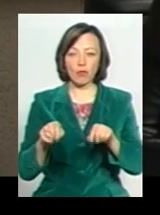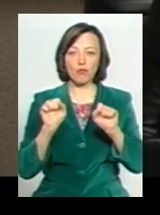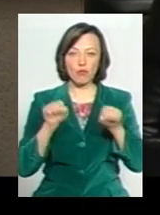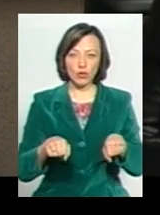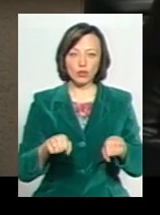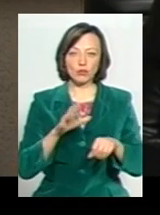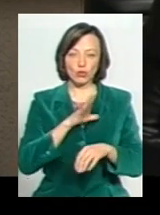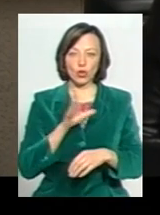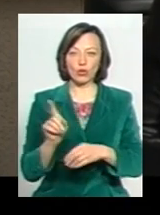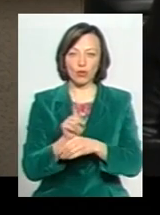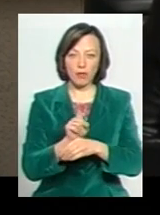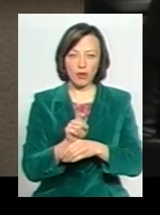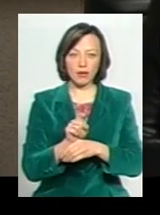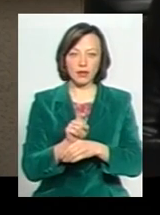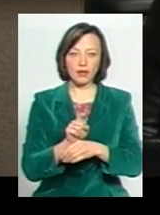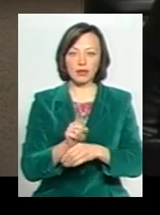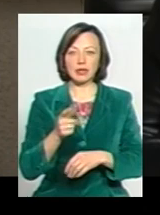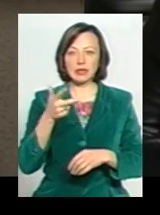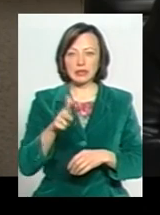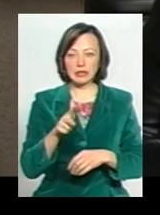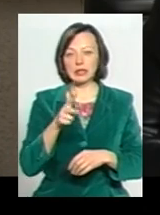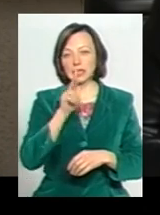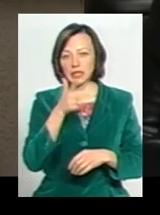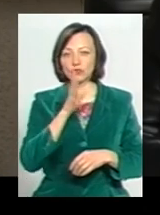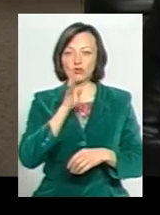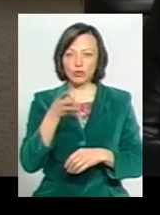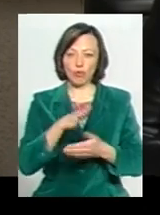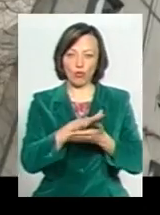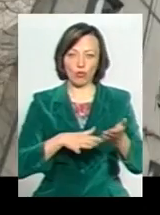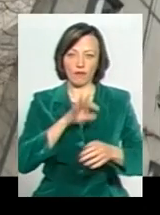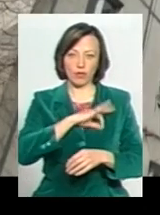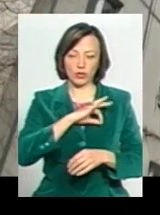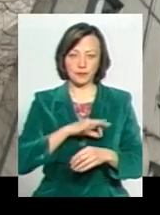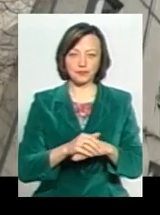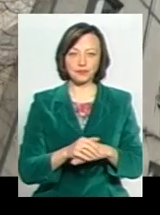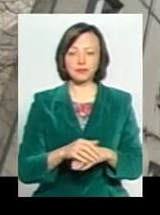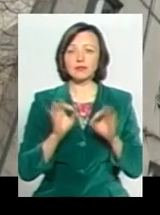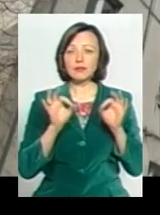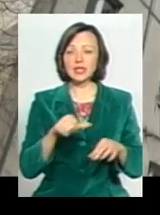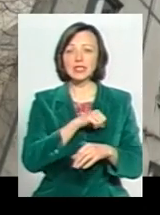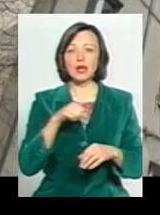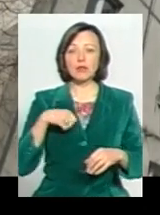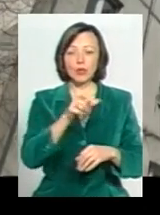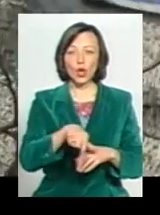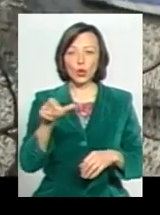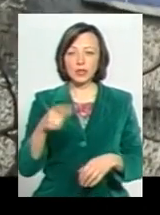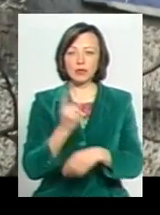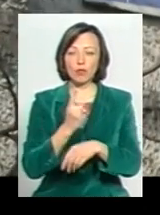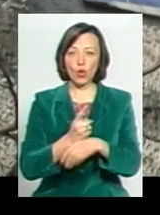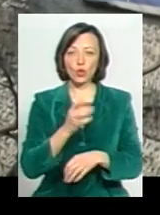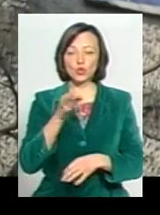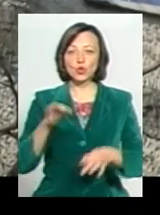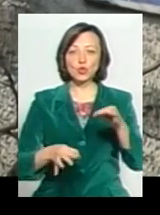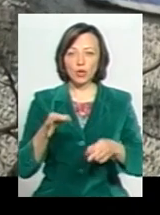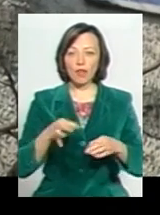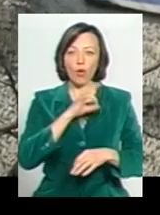може все бути нормально на тих 3-4 роки, де ми продовжили їх експлуатацію. Щоправда, самі мешканці про заборону суду на користування їхніми